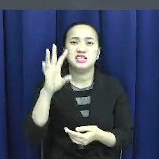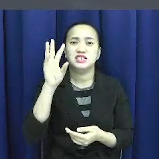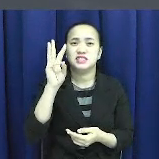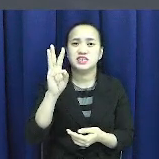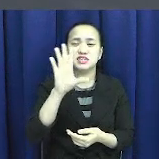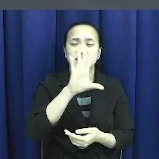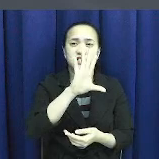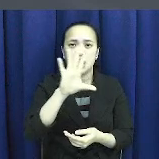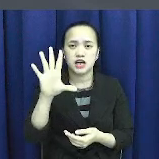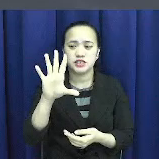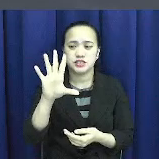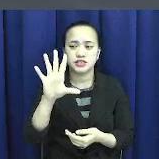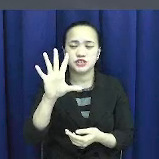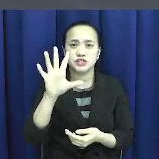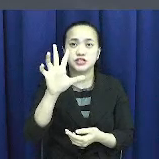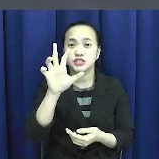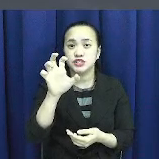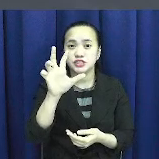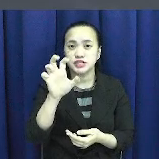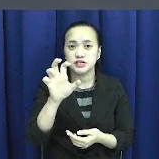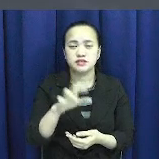613 specific laws.